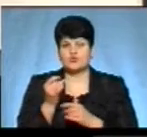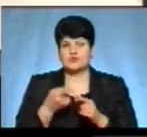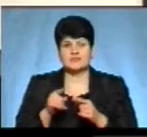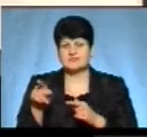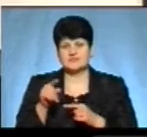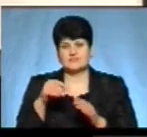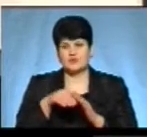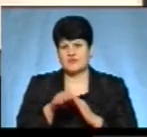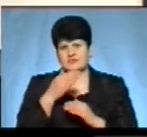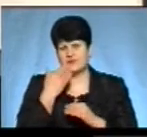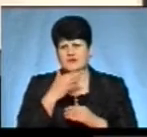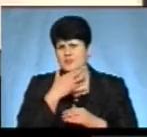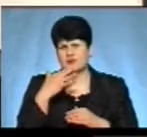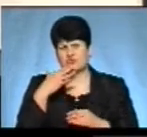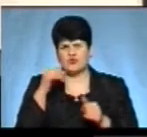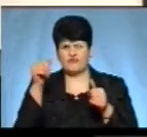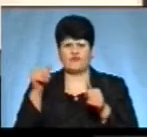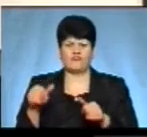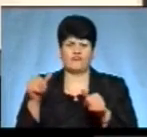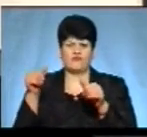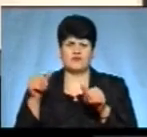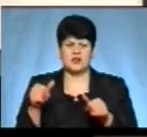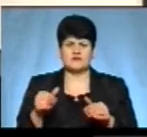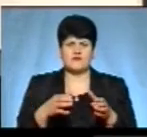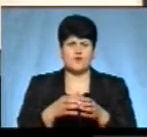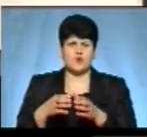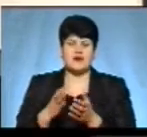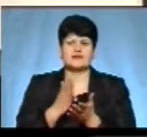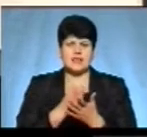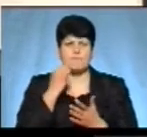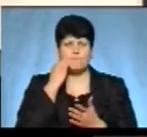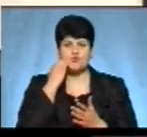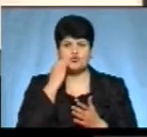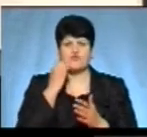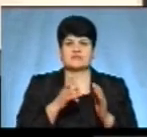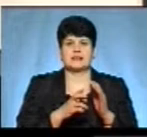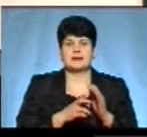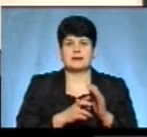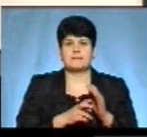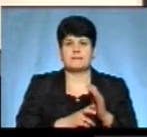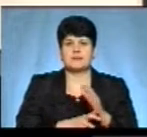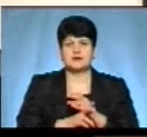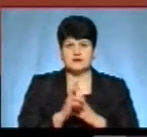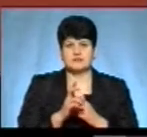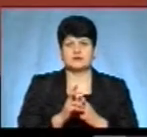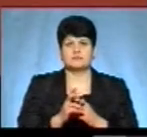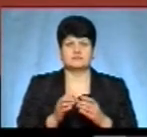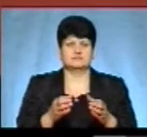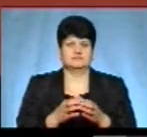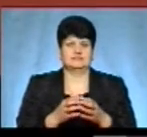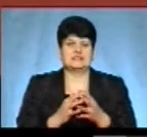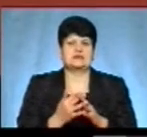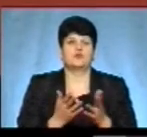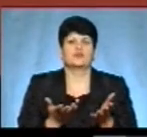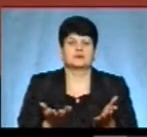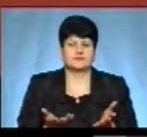на багатьох вивісках в громадах є Московський патріархат, парафія такого-то села чи такого-то населеного